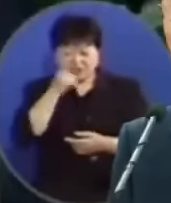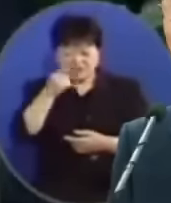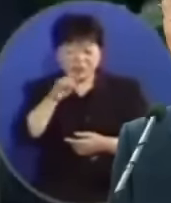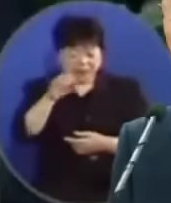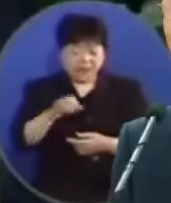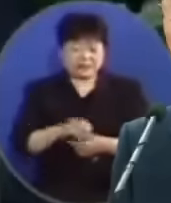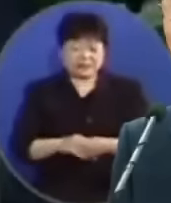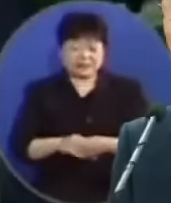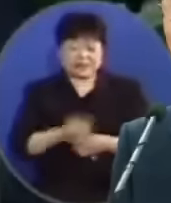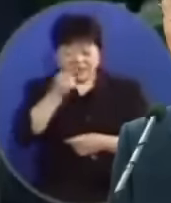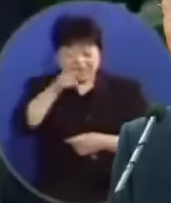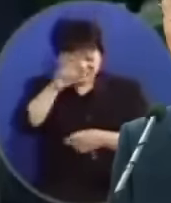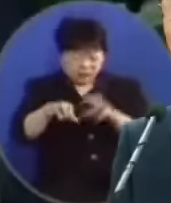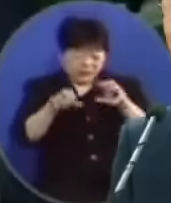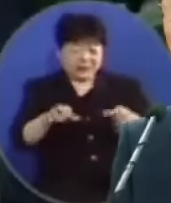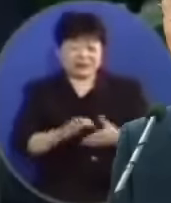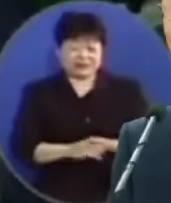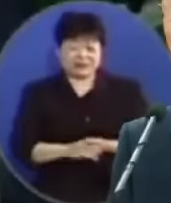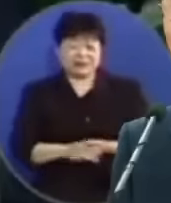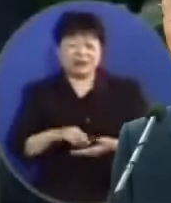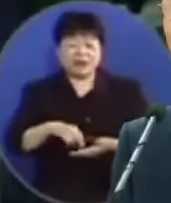갔다가 올해는 아시아에 왔다가